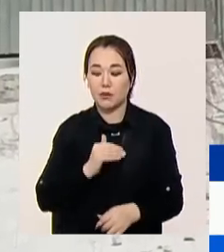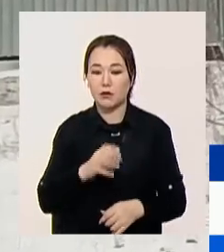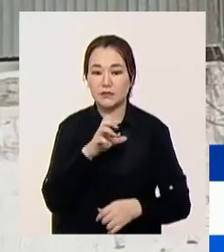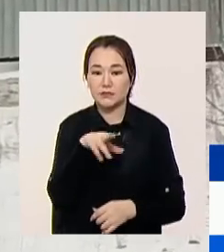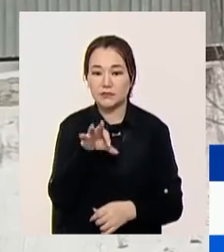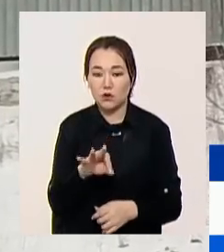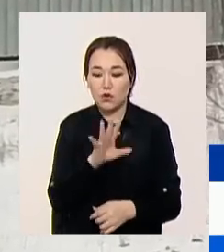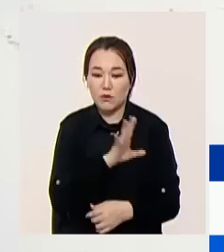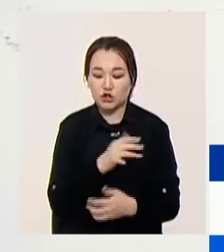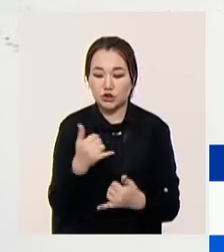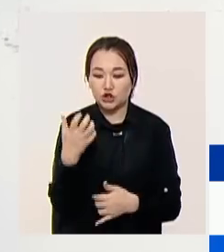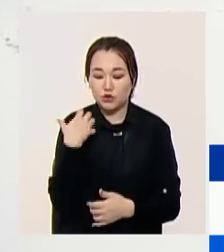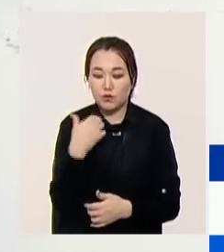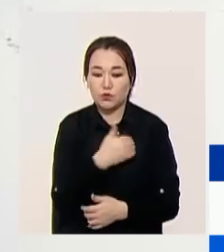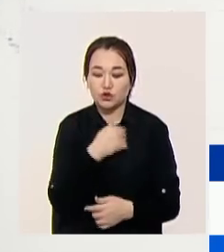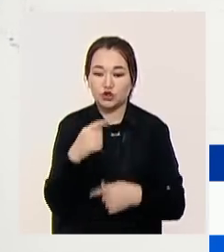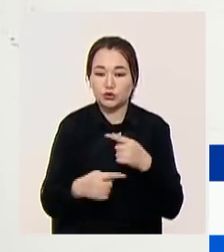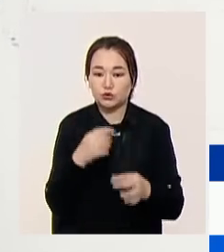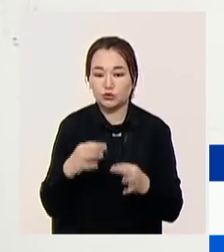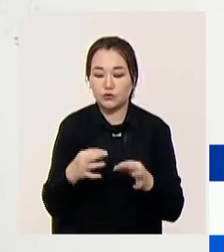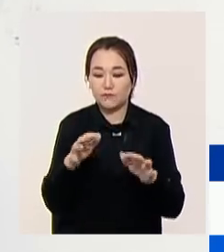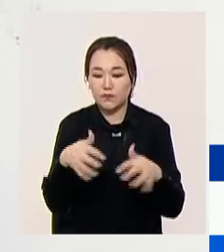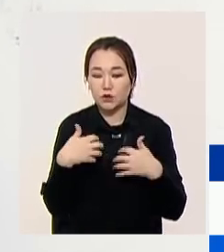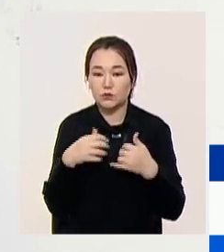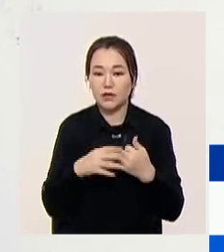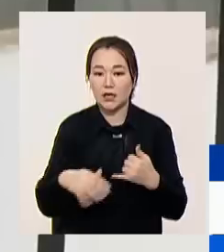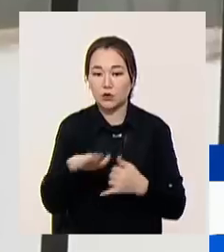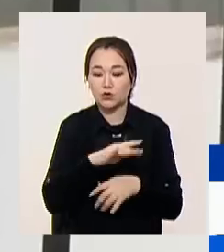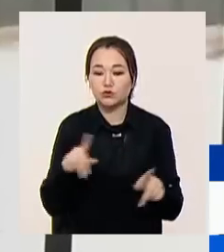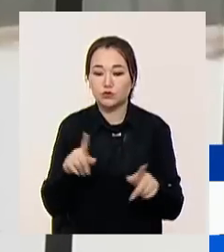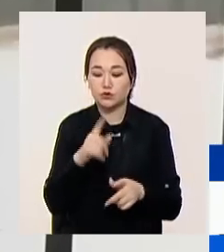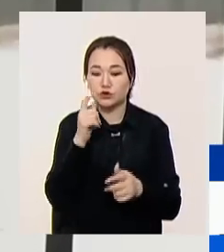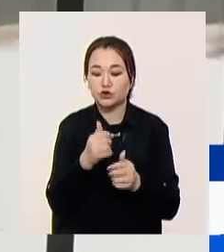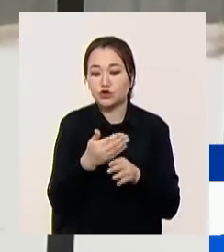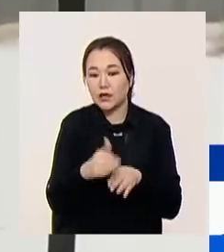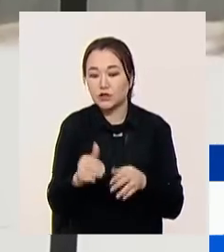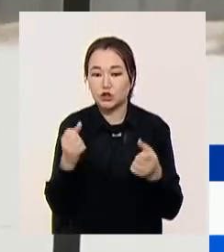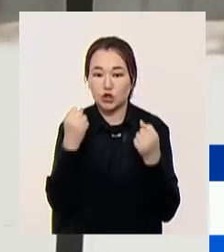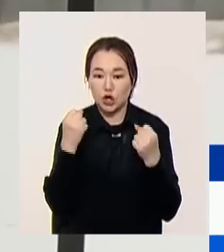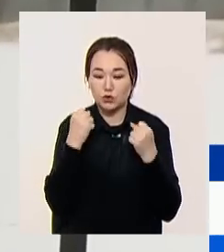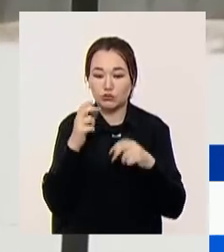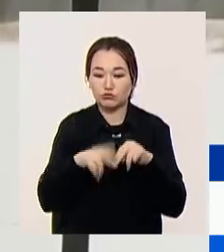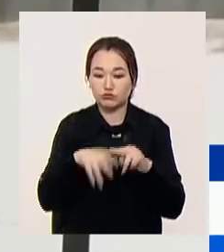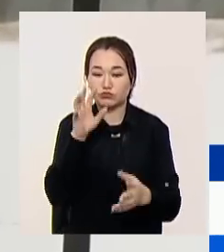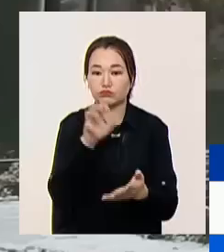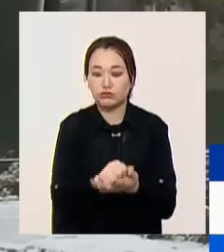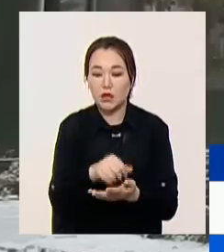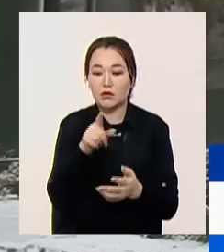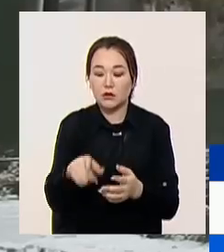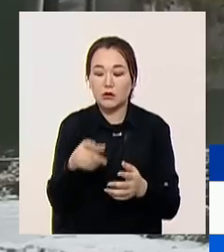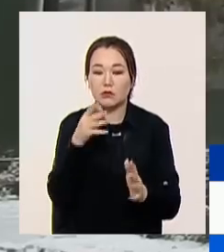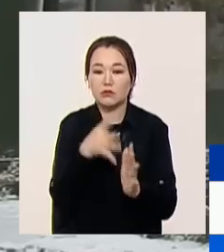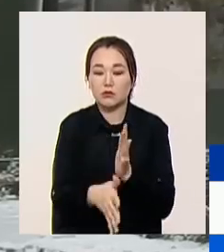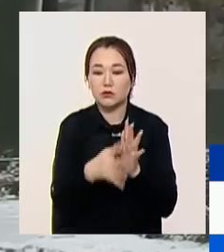СТО. Теперь чиновники намерены через суд вернуть территорию. Это при том, что часть школьного стадиона займет пристройка. Она обойдется